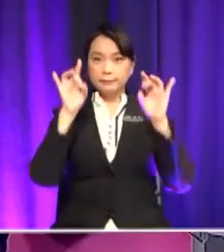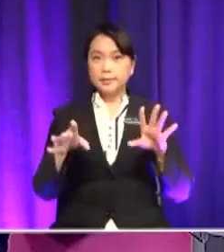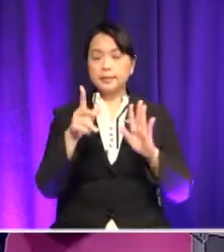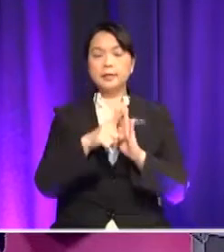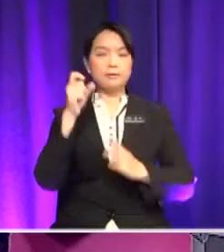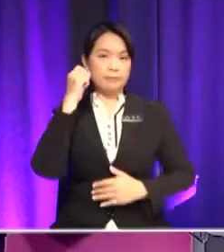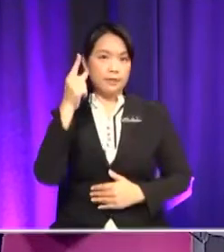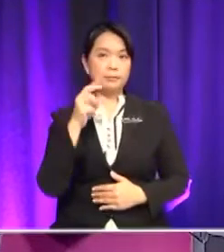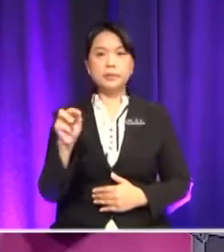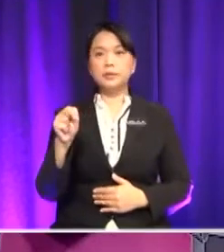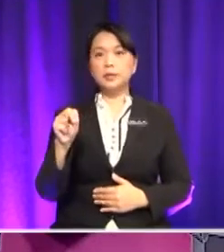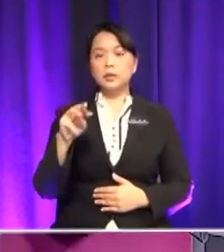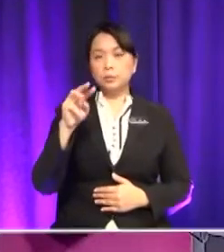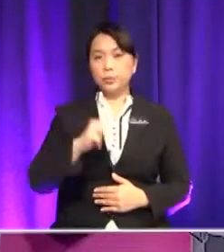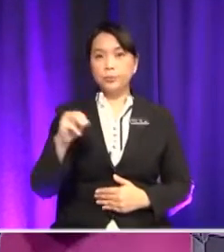murid melalui